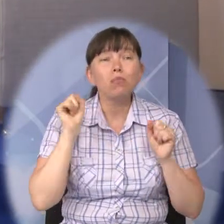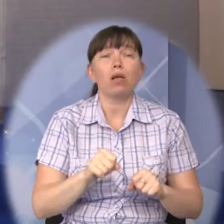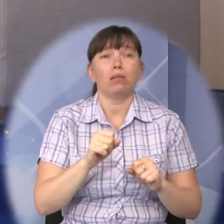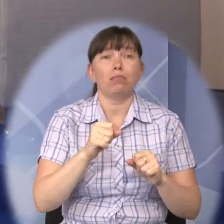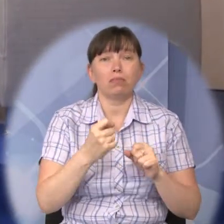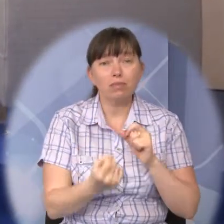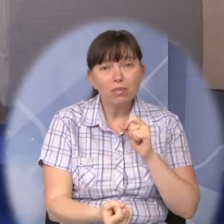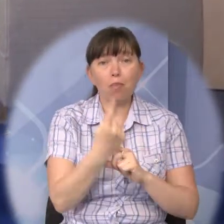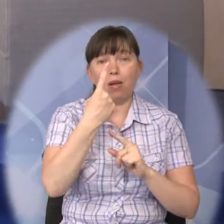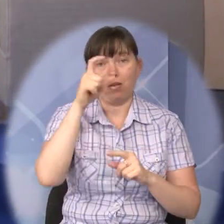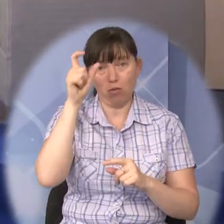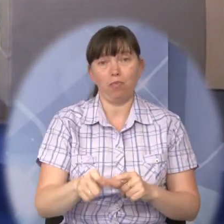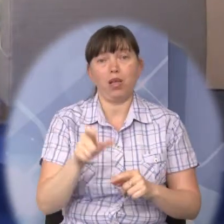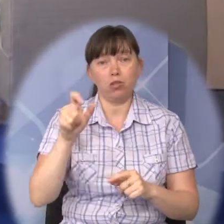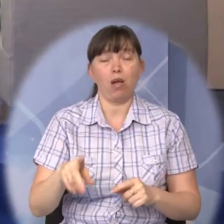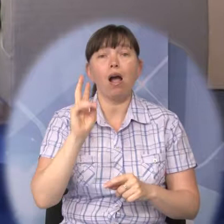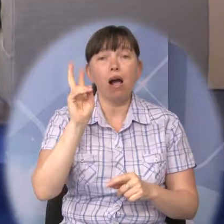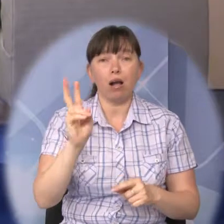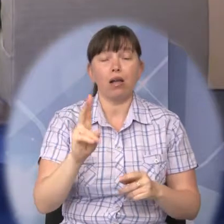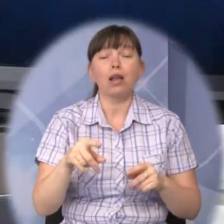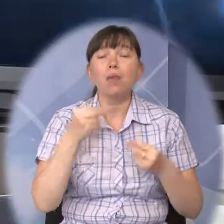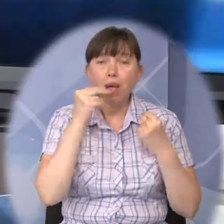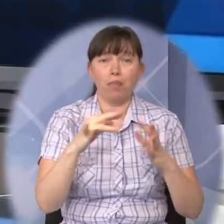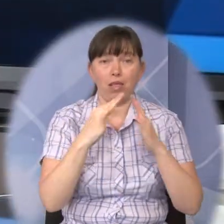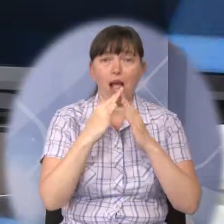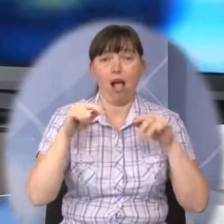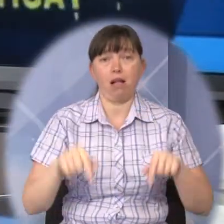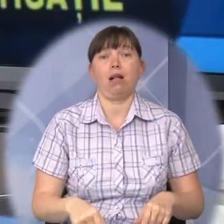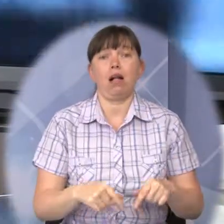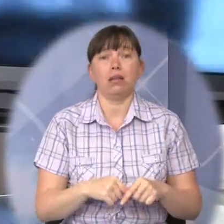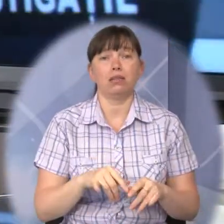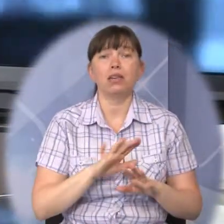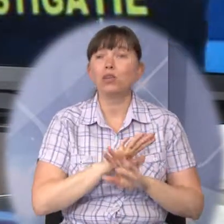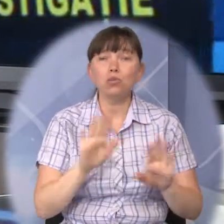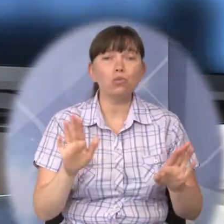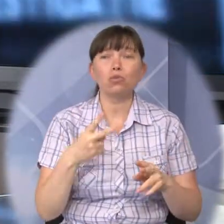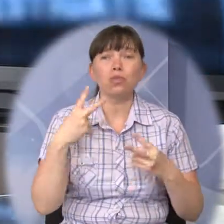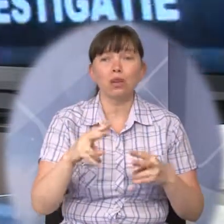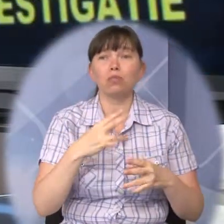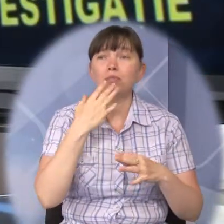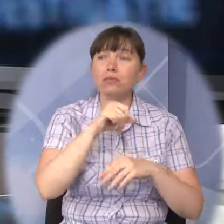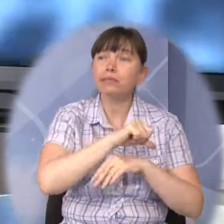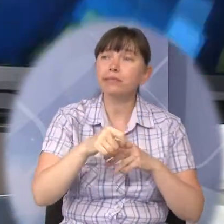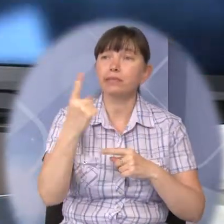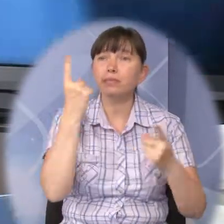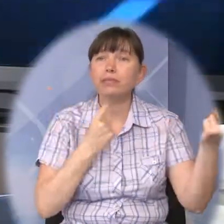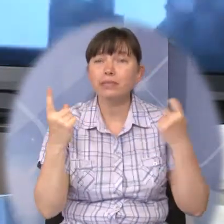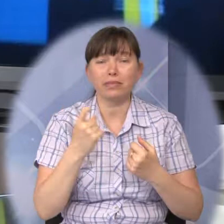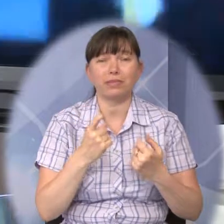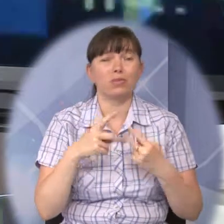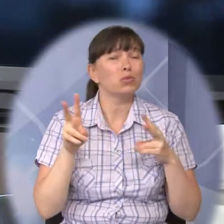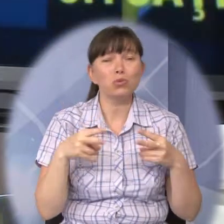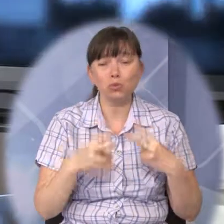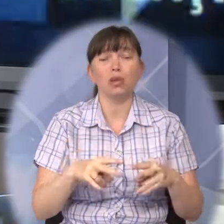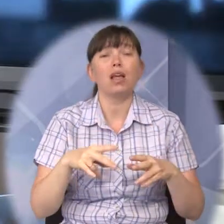undeva. Deseori tot găsești acasă. Nu e atât de poate